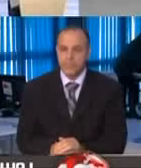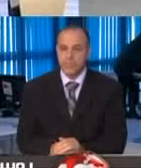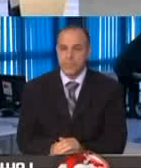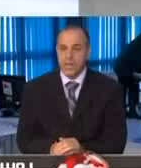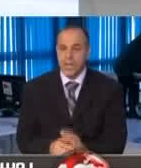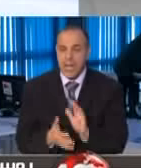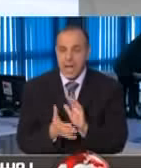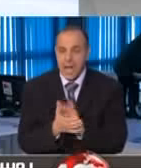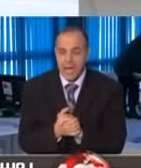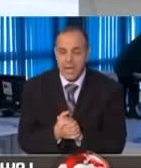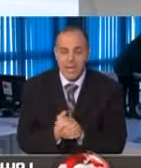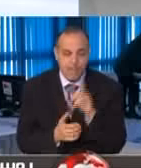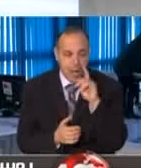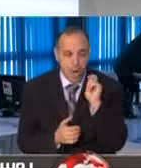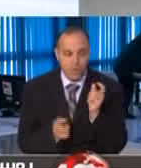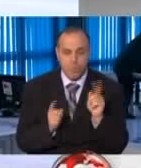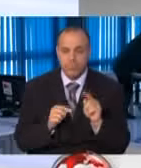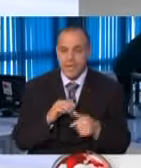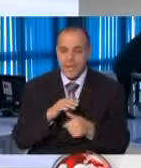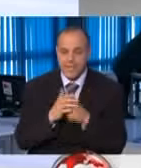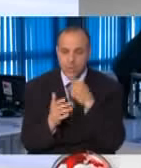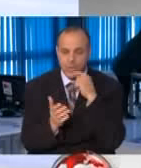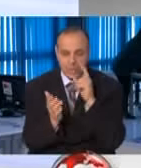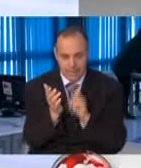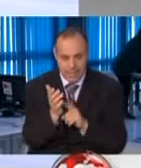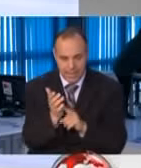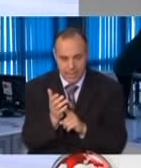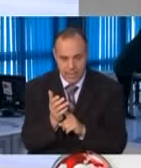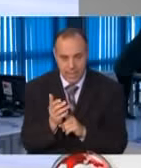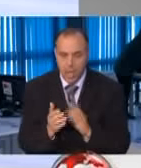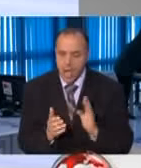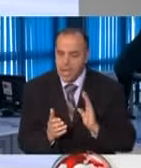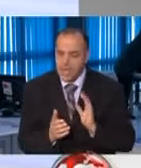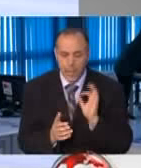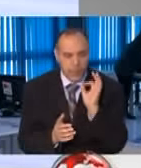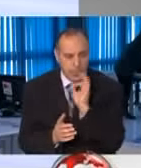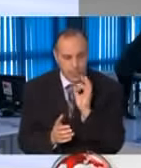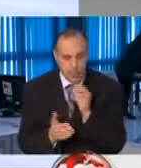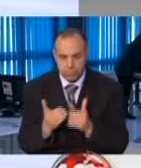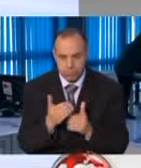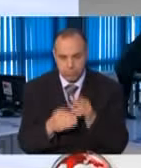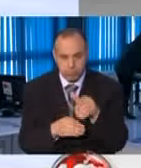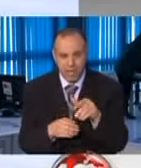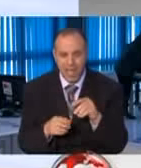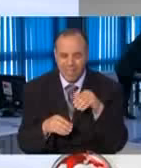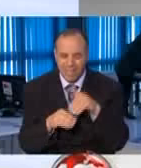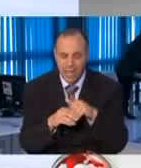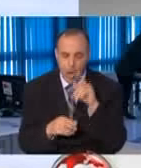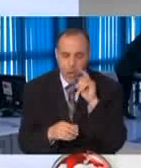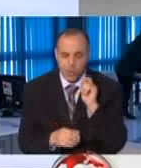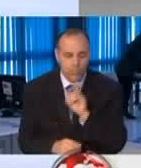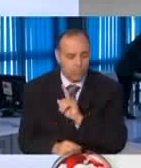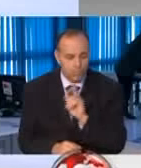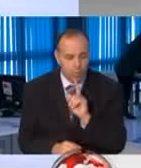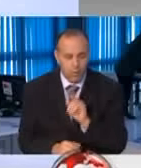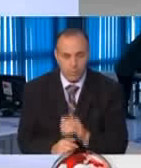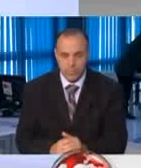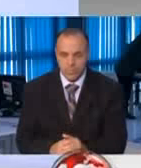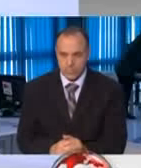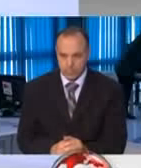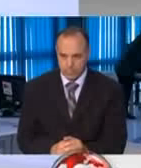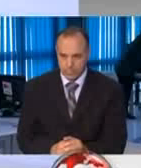وبشأن العلاقة مع أوكرانيا، جدد بوتين تأكيده عدم وجود قوات مسلحة نظامية الروسية شرق